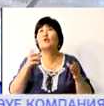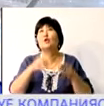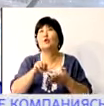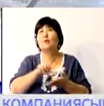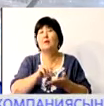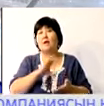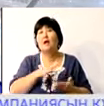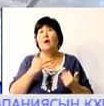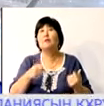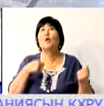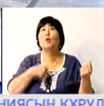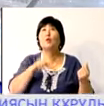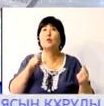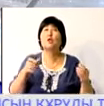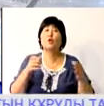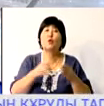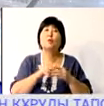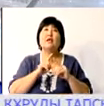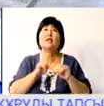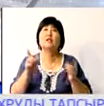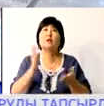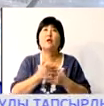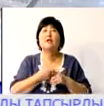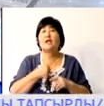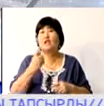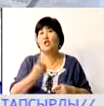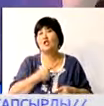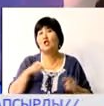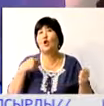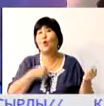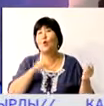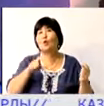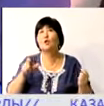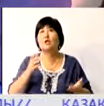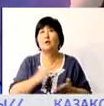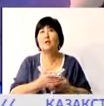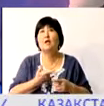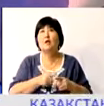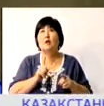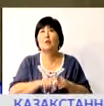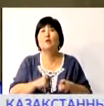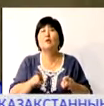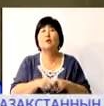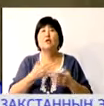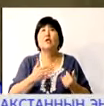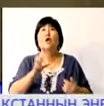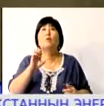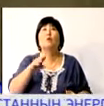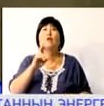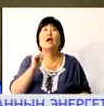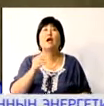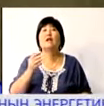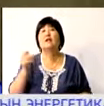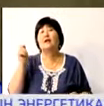болса, биыл домбырашылар тобымен ерекшеленіп отыр. Және жеке орындаушылар да бар домбырамен, өздерінің күйлерін алып келген. Ботақан